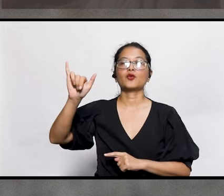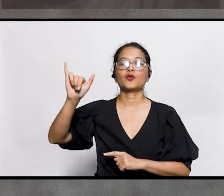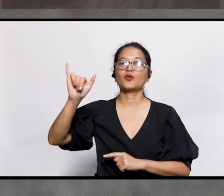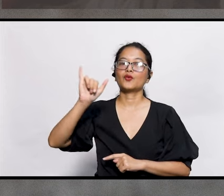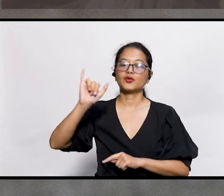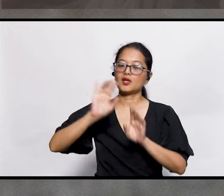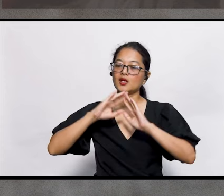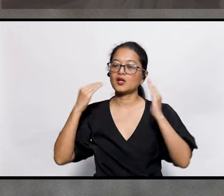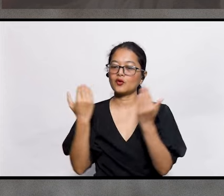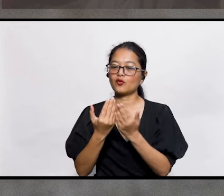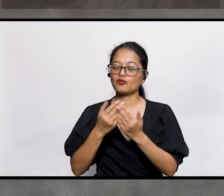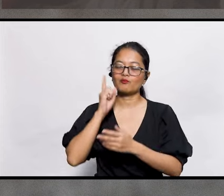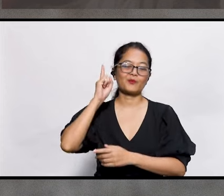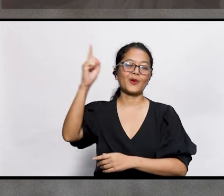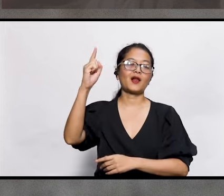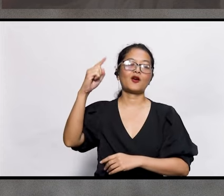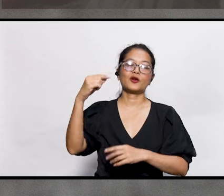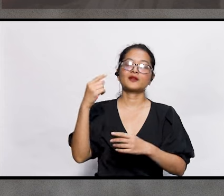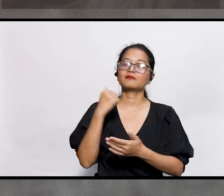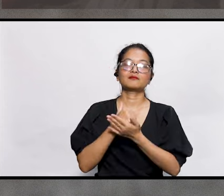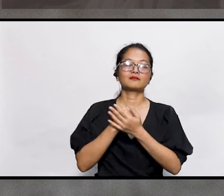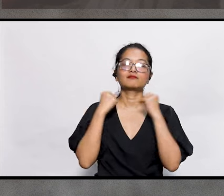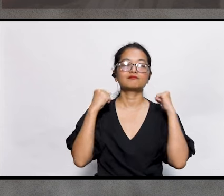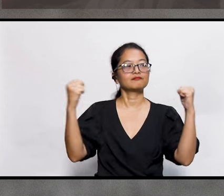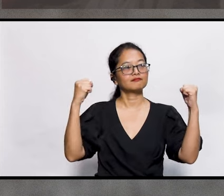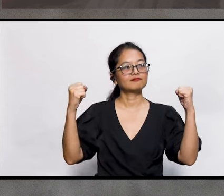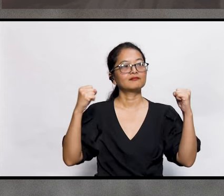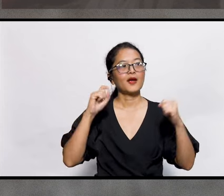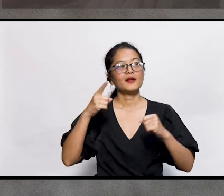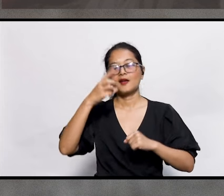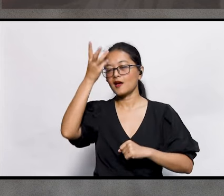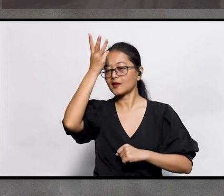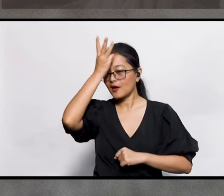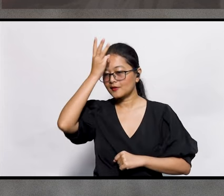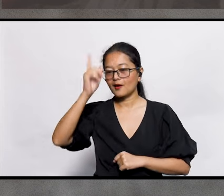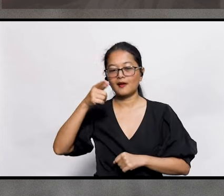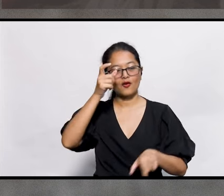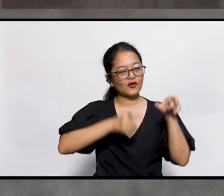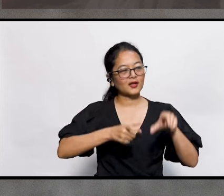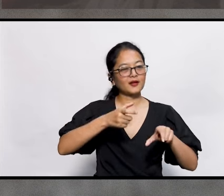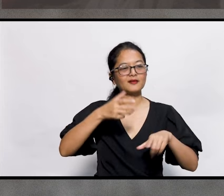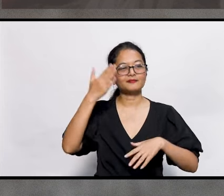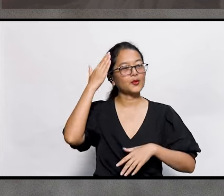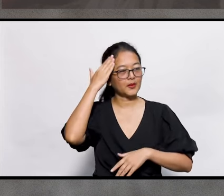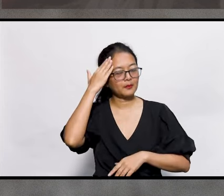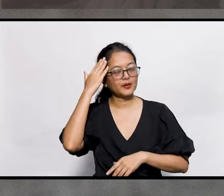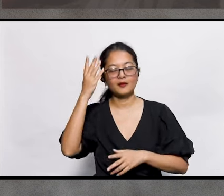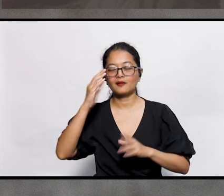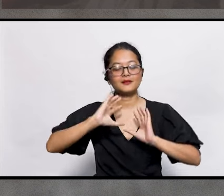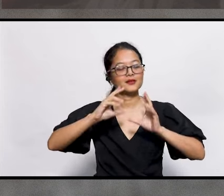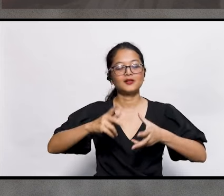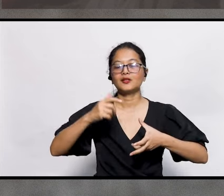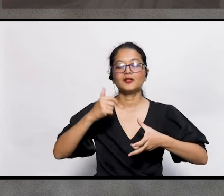gagah perkasa ada raja demi Raja ada otoritas-otoritas in the world di